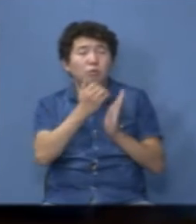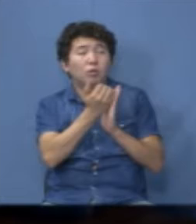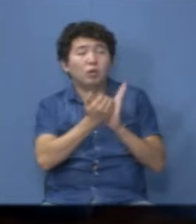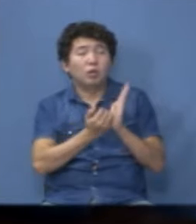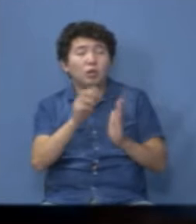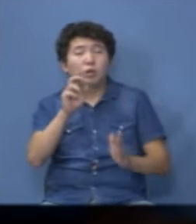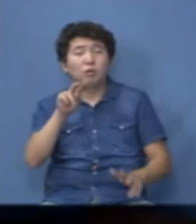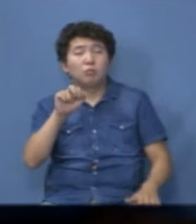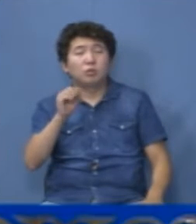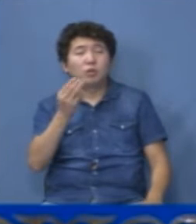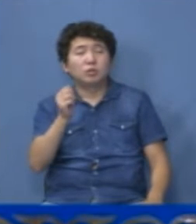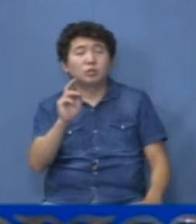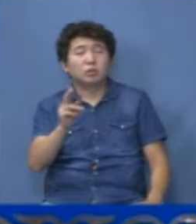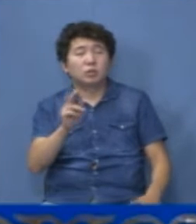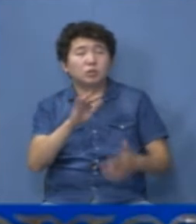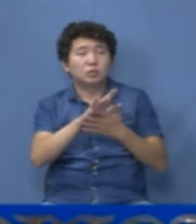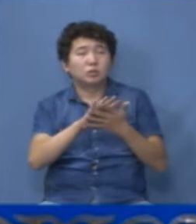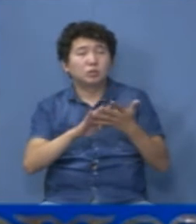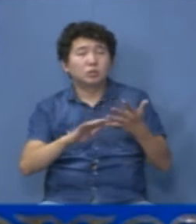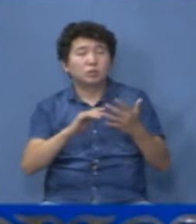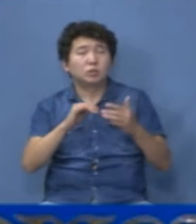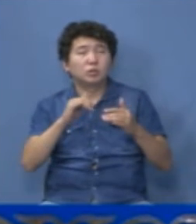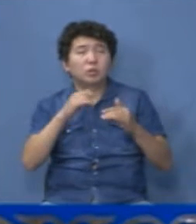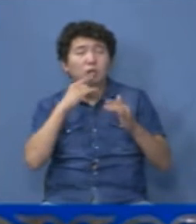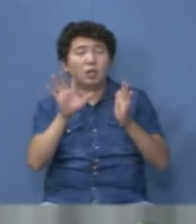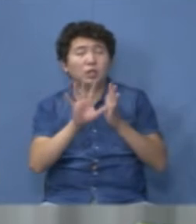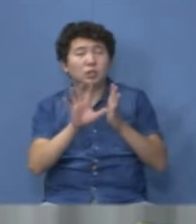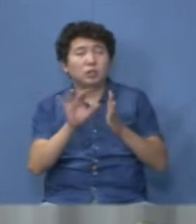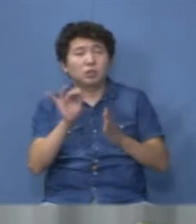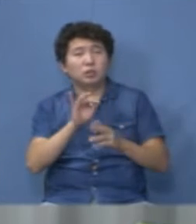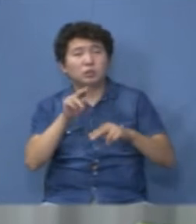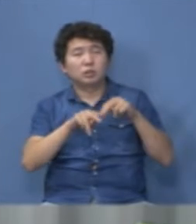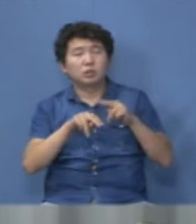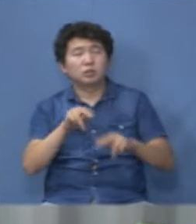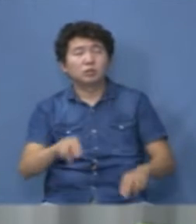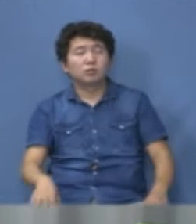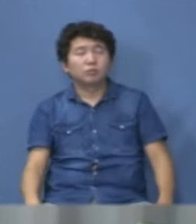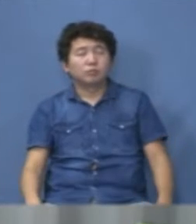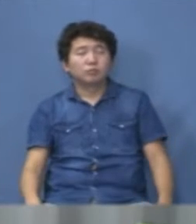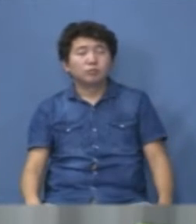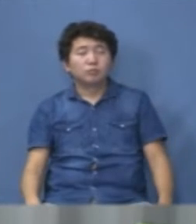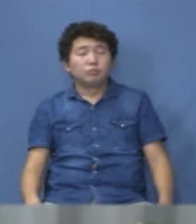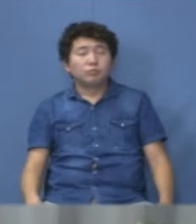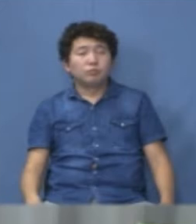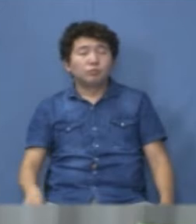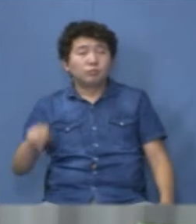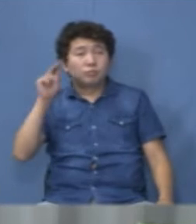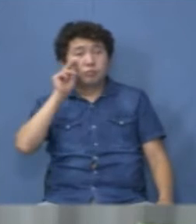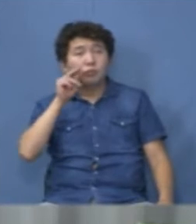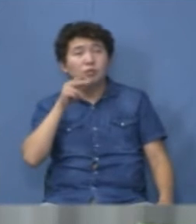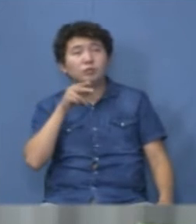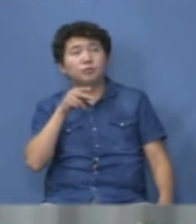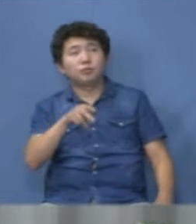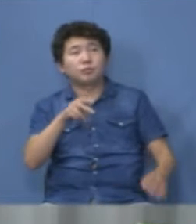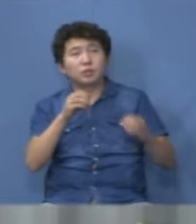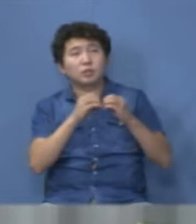свой вклад в дальнейшее развитие энергетики и жилищной сферы в стране. По программе «Бола Шаг» обучался с 10 по 12